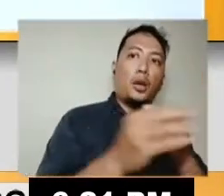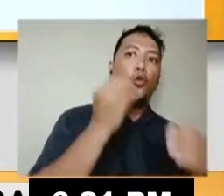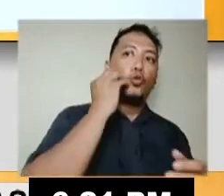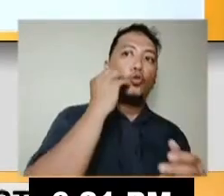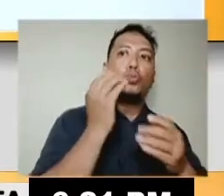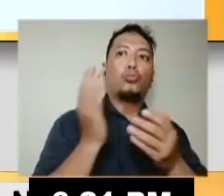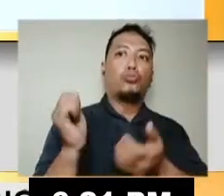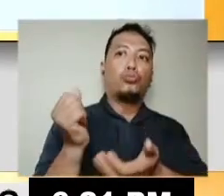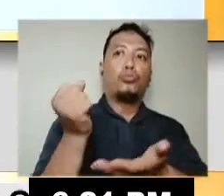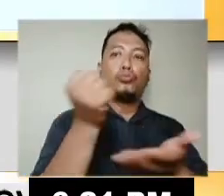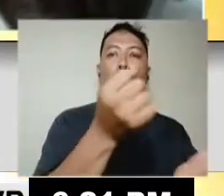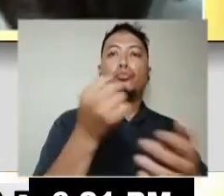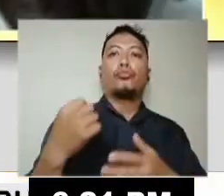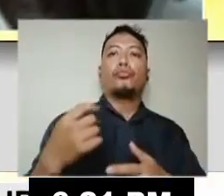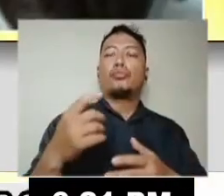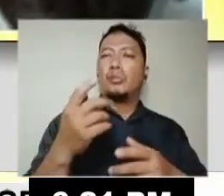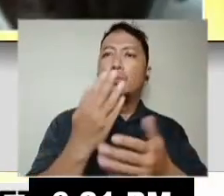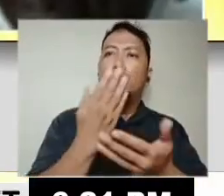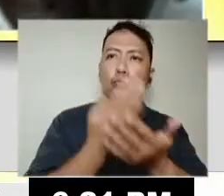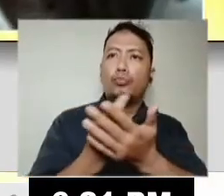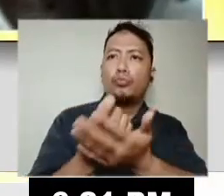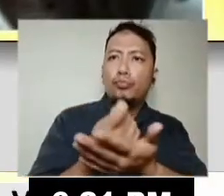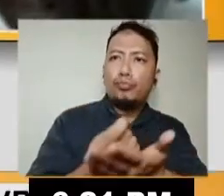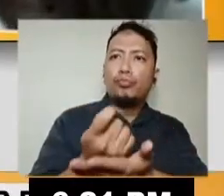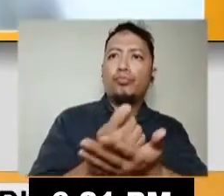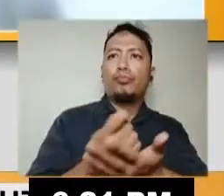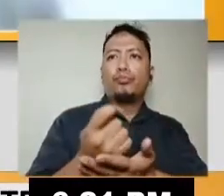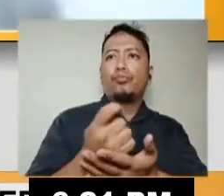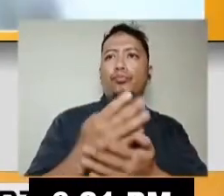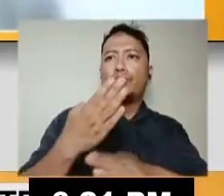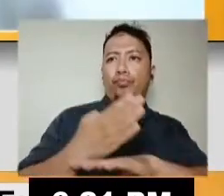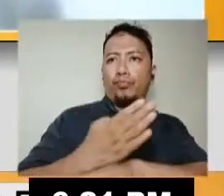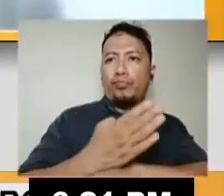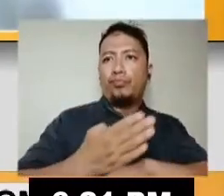mga kababayan. Kaya po talagang gusto namin lumagana pa